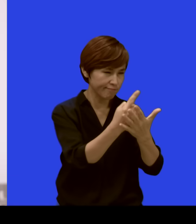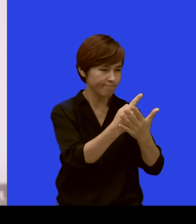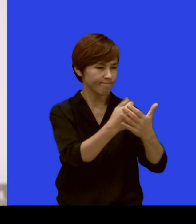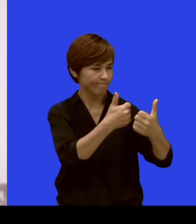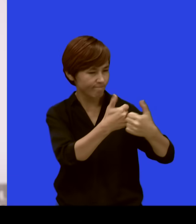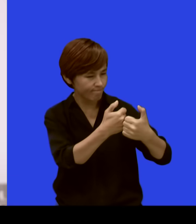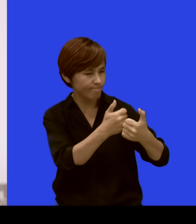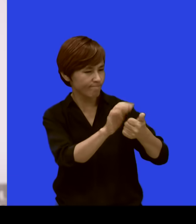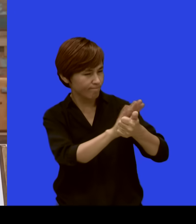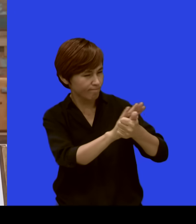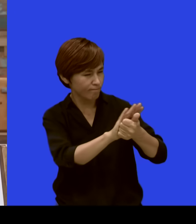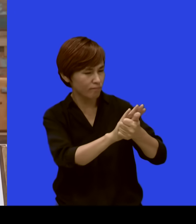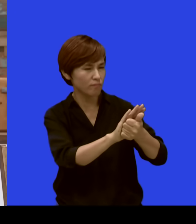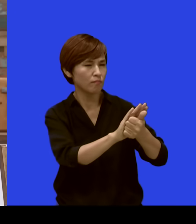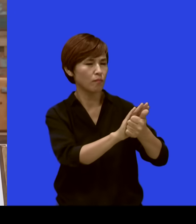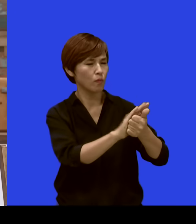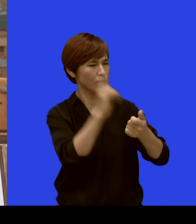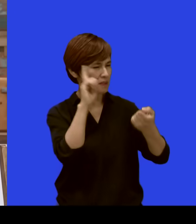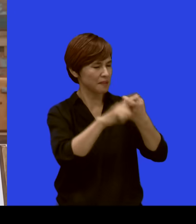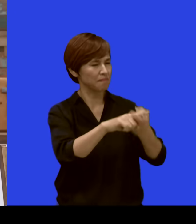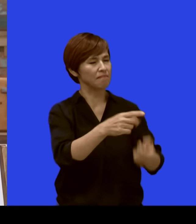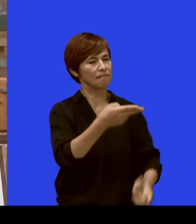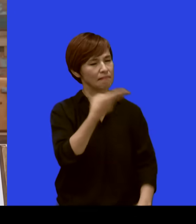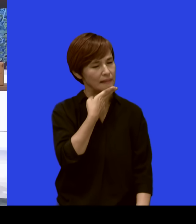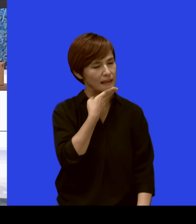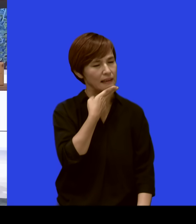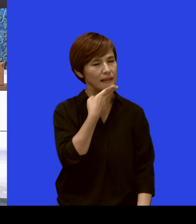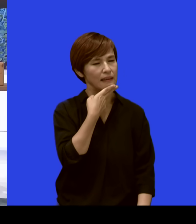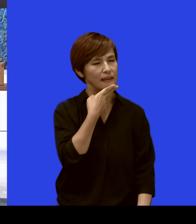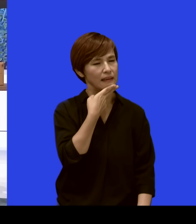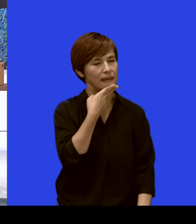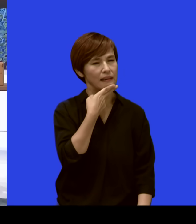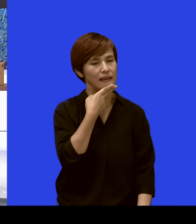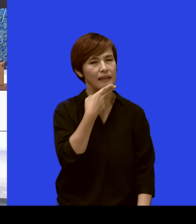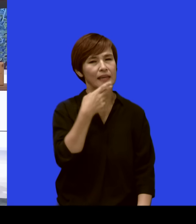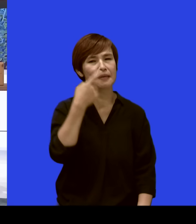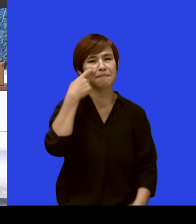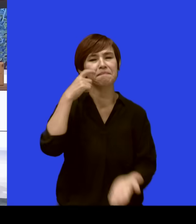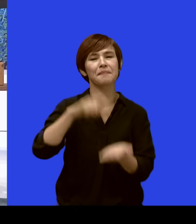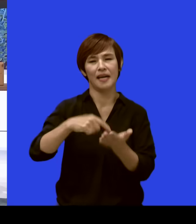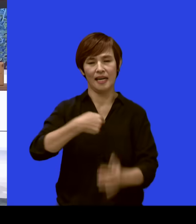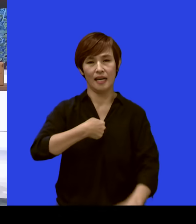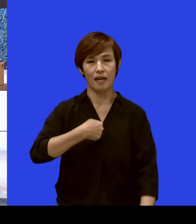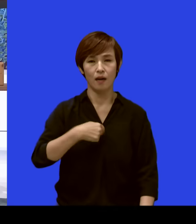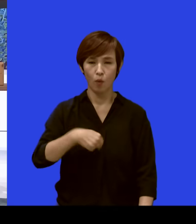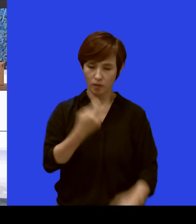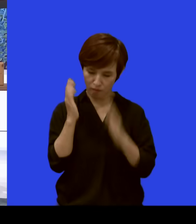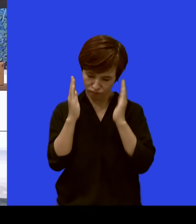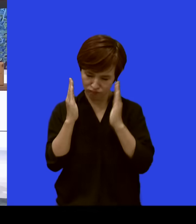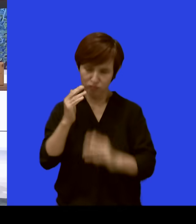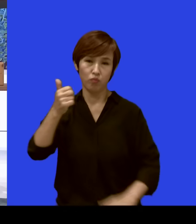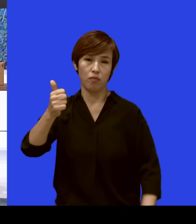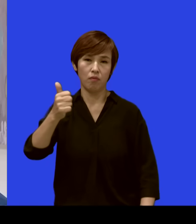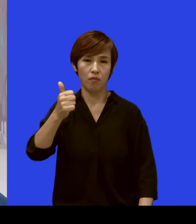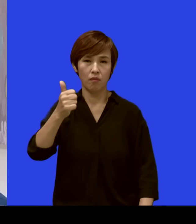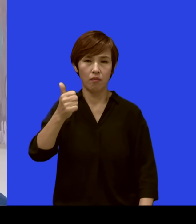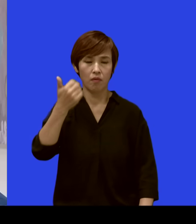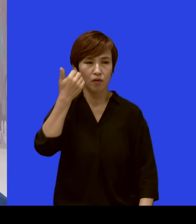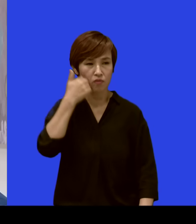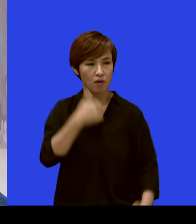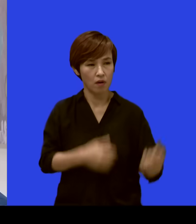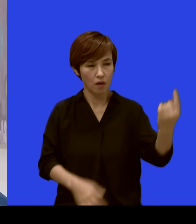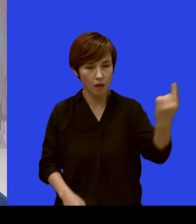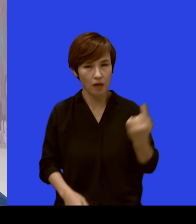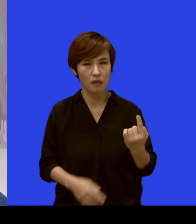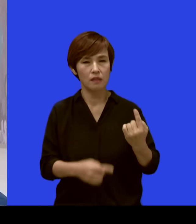대한 관심이 지극히 부족하다는 걸 알았어요. 공감력이 떨어져. 그렇죠. 맞아, 그겁니다. 그러니까 나 혼자 공부하는 건 좋아하는데 누가 와가지고 이렇게 막 그